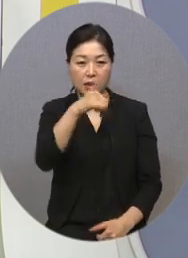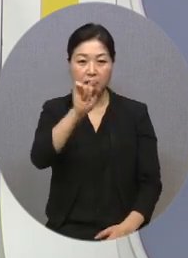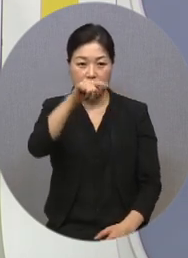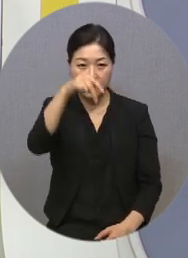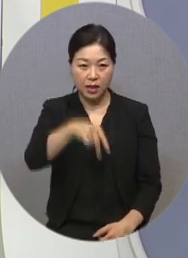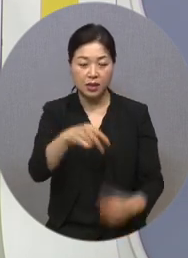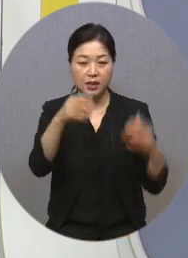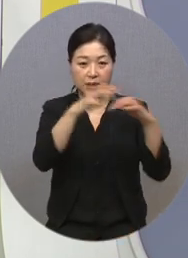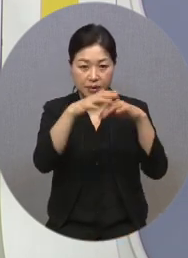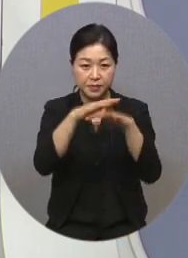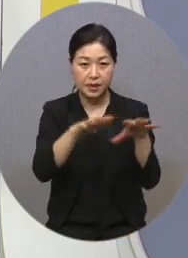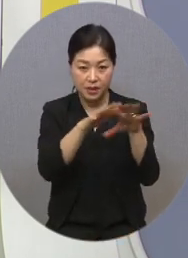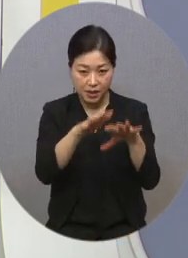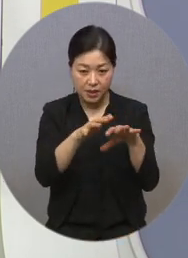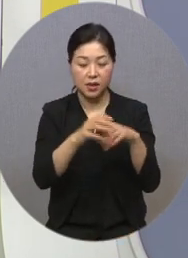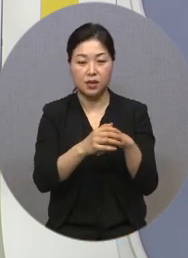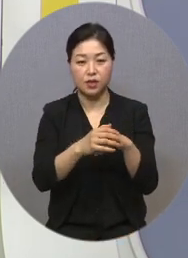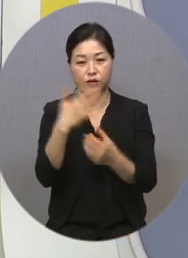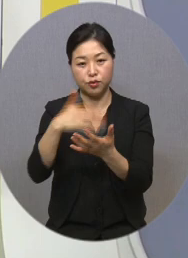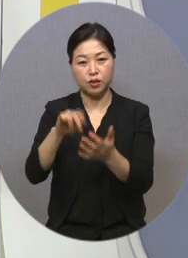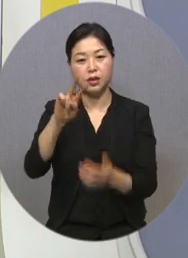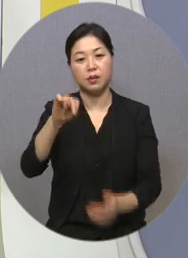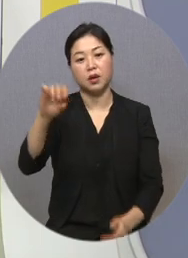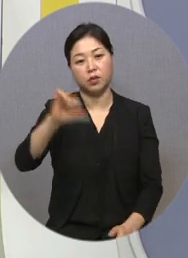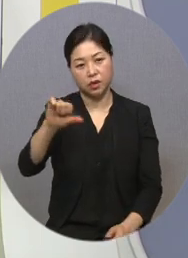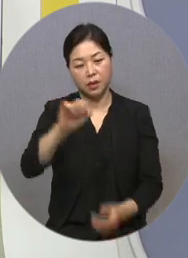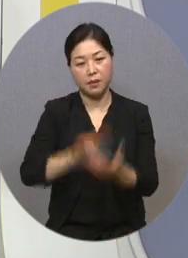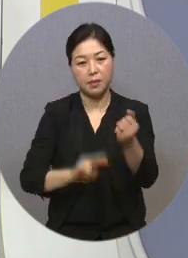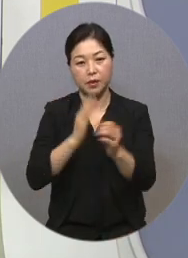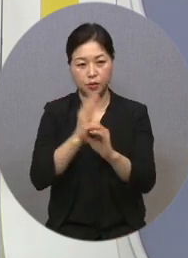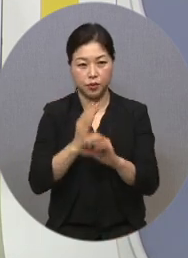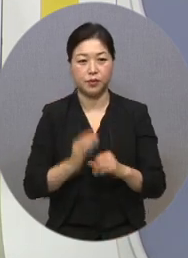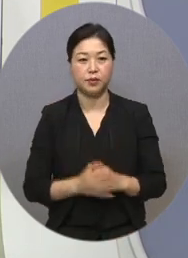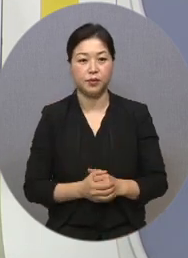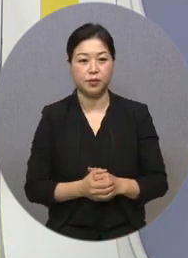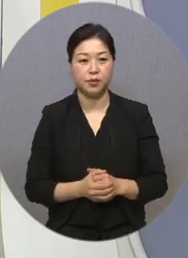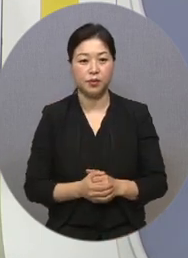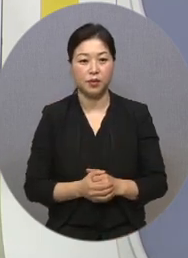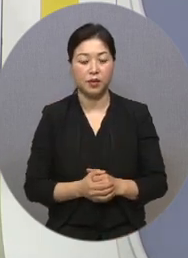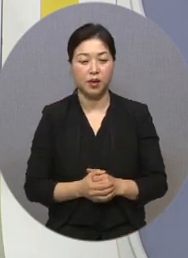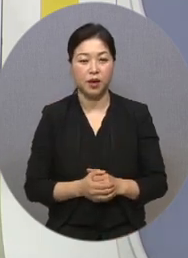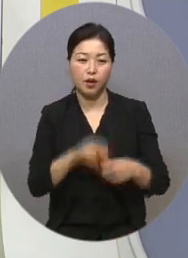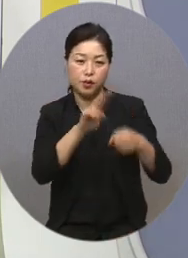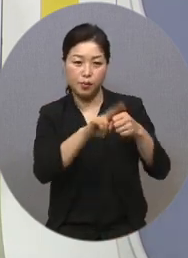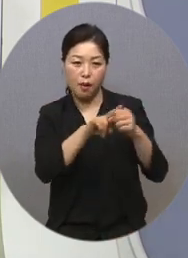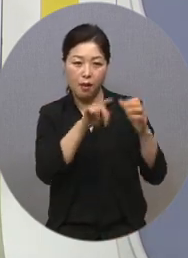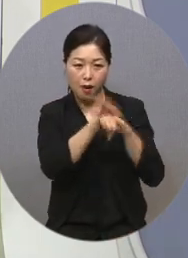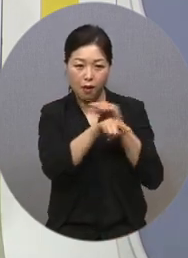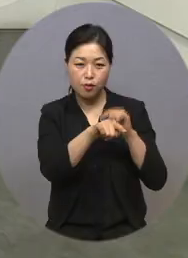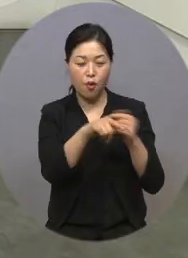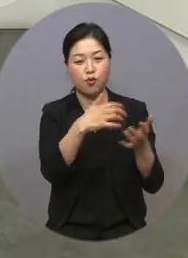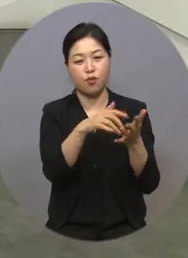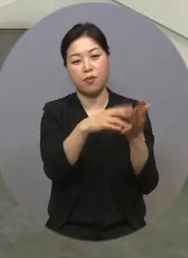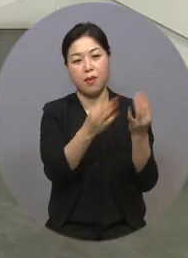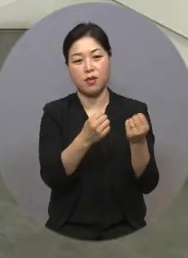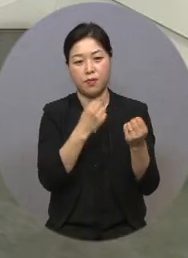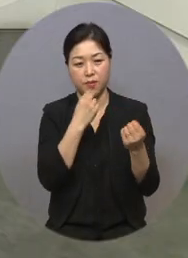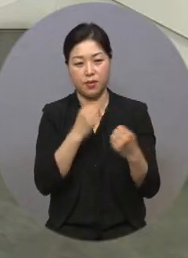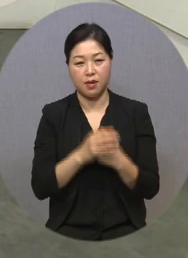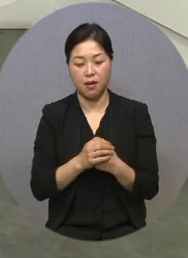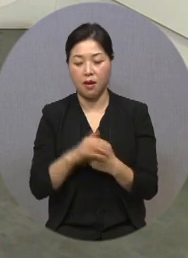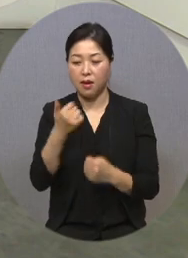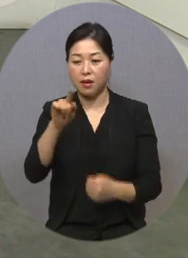25,000개 정도 농수축산물을 지금 판매하고 있습니다. 우리가 슈퍼에 가도 살 게 그렇게 많지 않은데